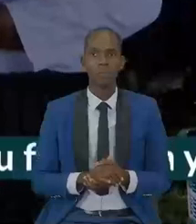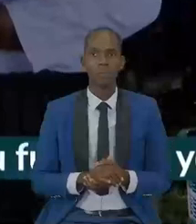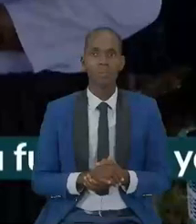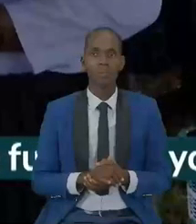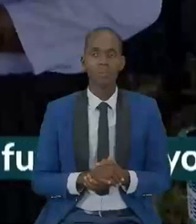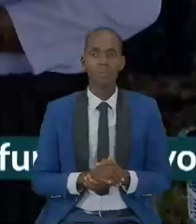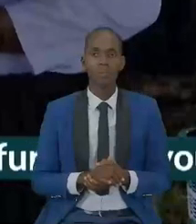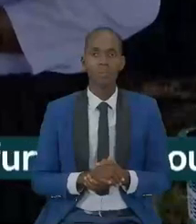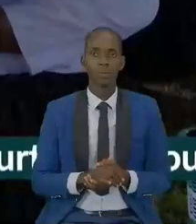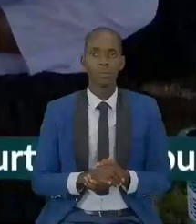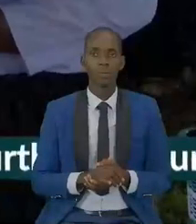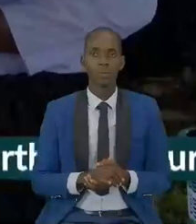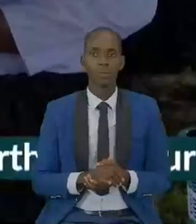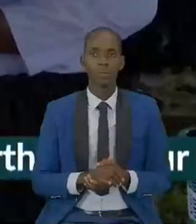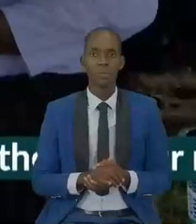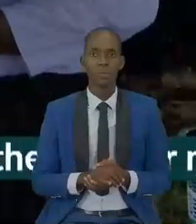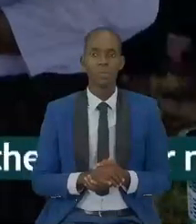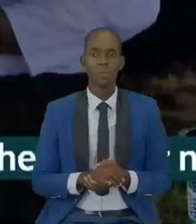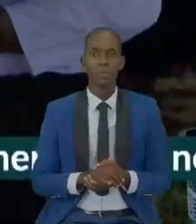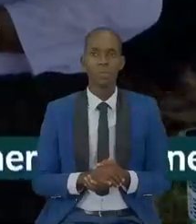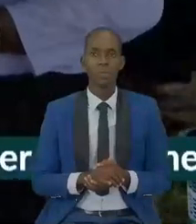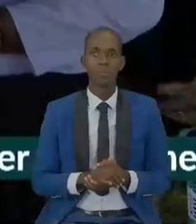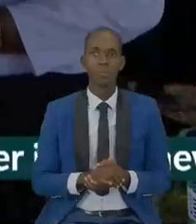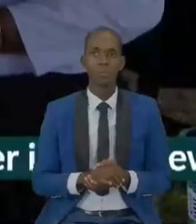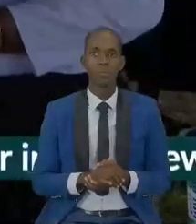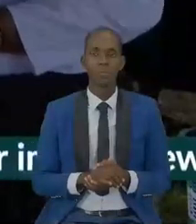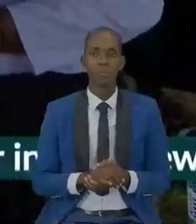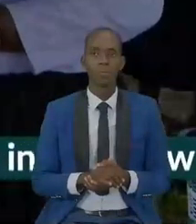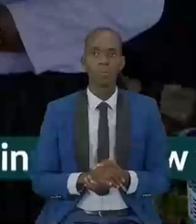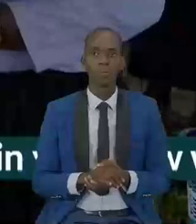Continuons dans la prière.